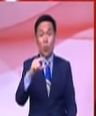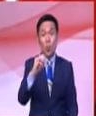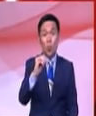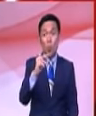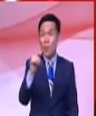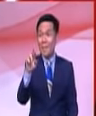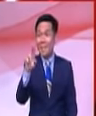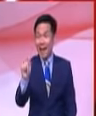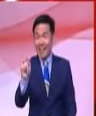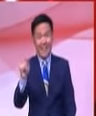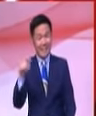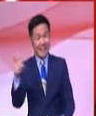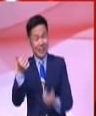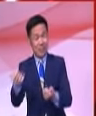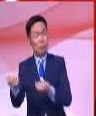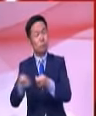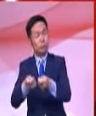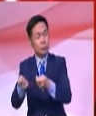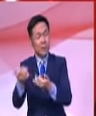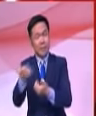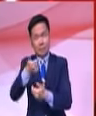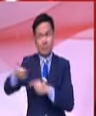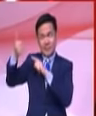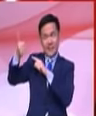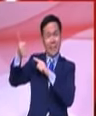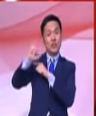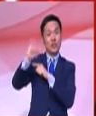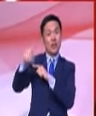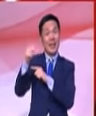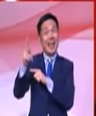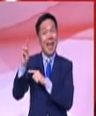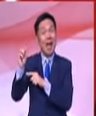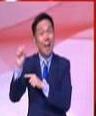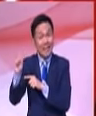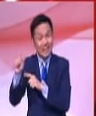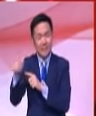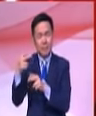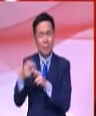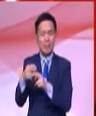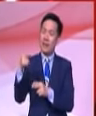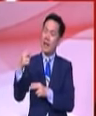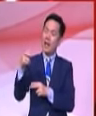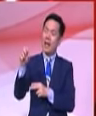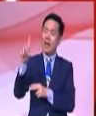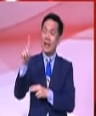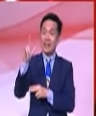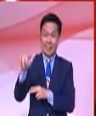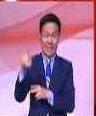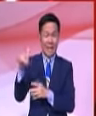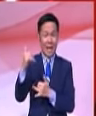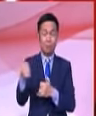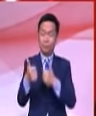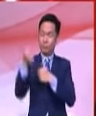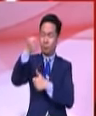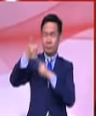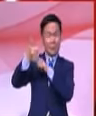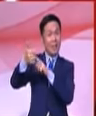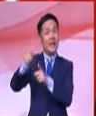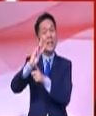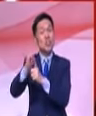Masyarakat Sarawak JKMS. Menurut Ketua Penolong Pengarah JKMS, Harry Silastirau, inisiatif di bawah Kementerian